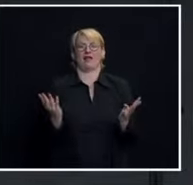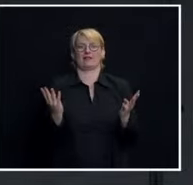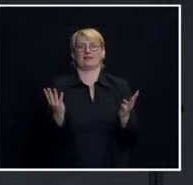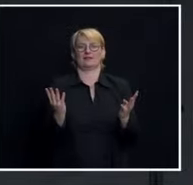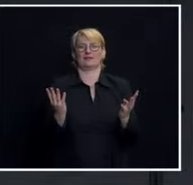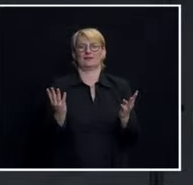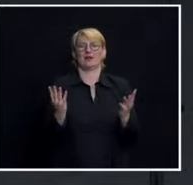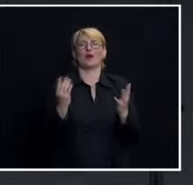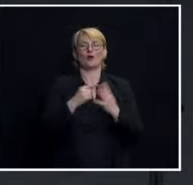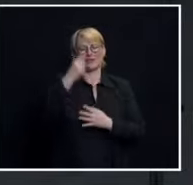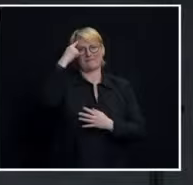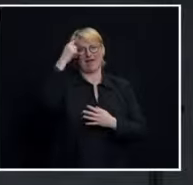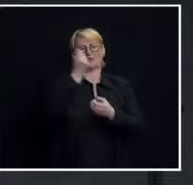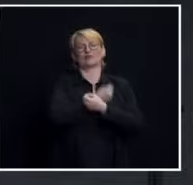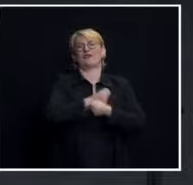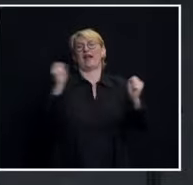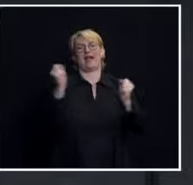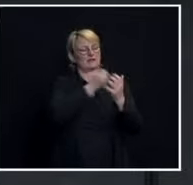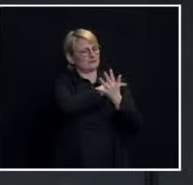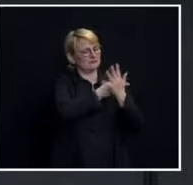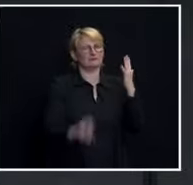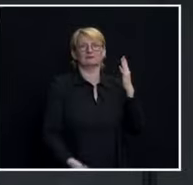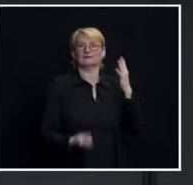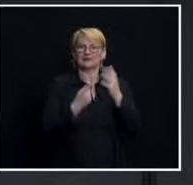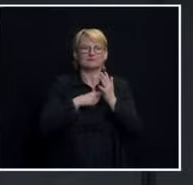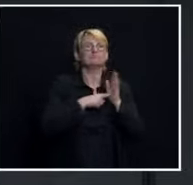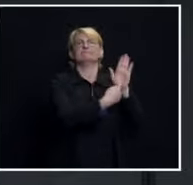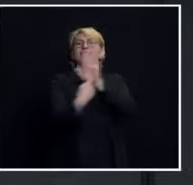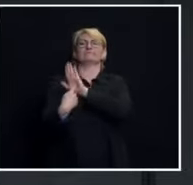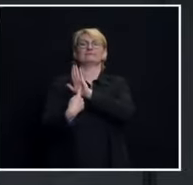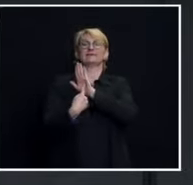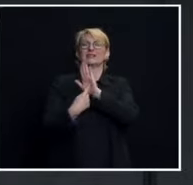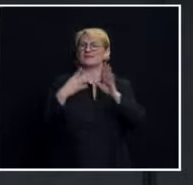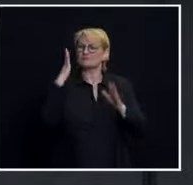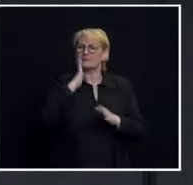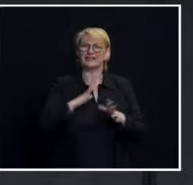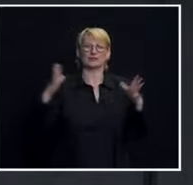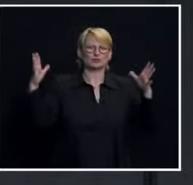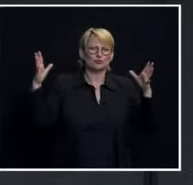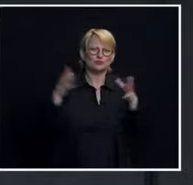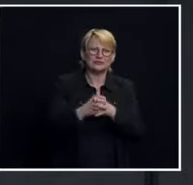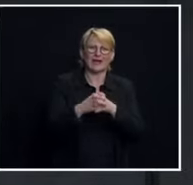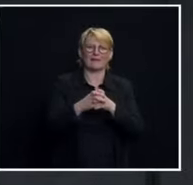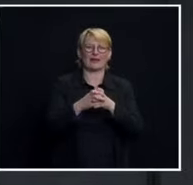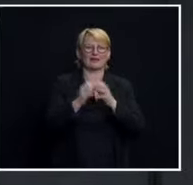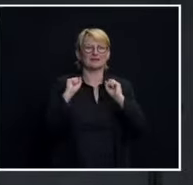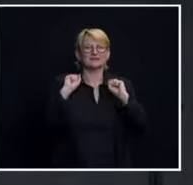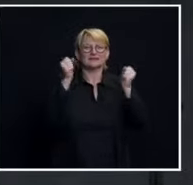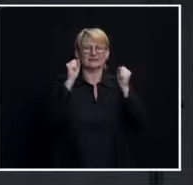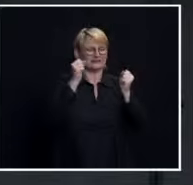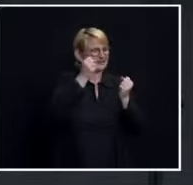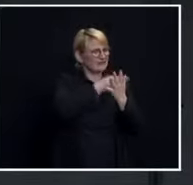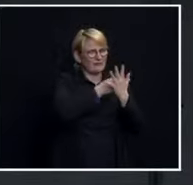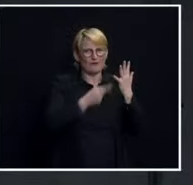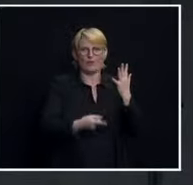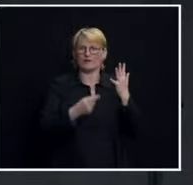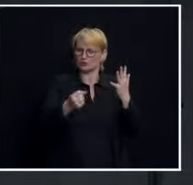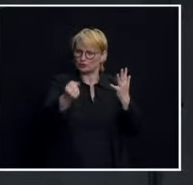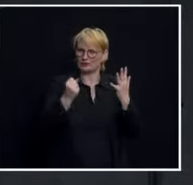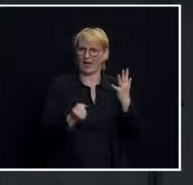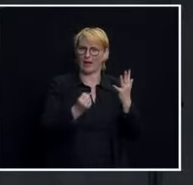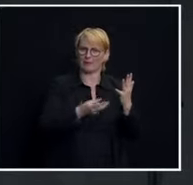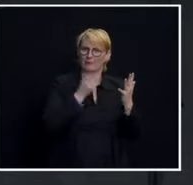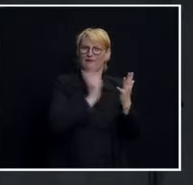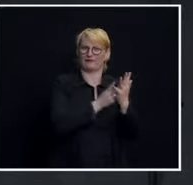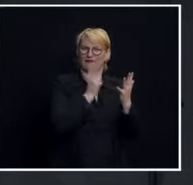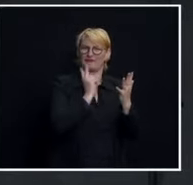und Meinungsfreiheit. Meine Damen und Herren, lassen Sie uns gemeinsam alles dafür tun, dass diese Säulen auch in Zukunft stark bleiben